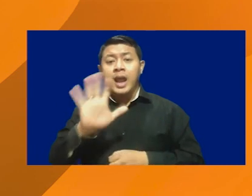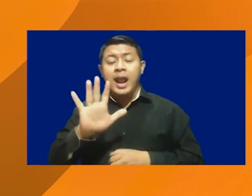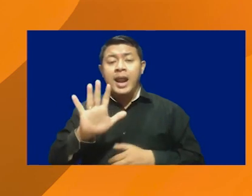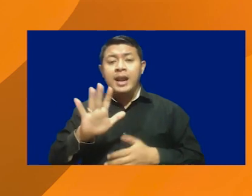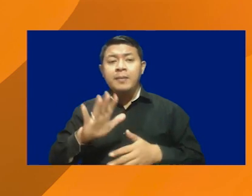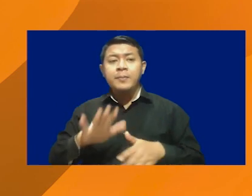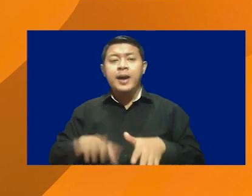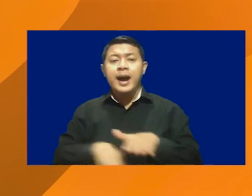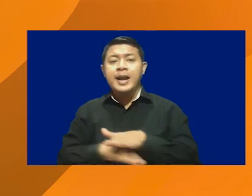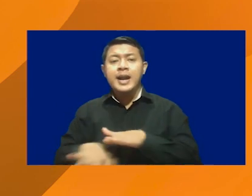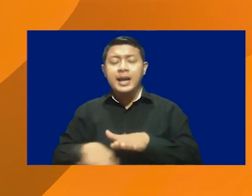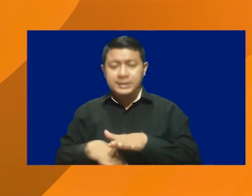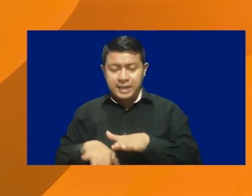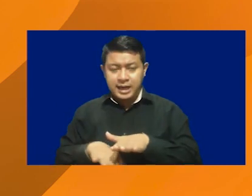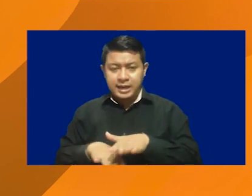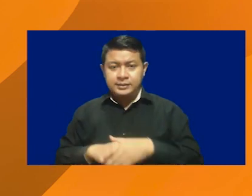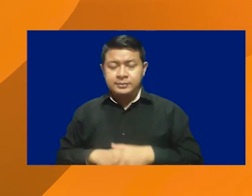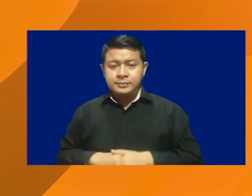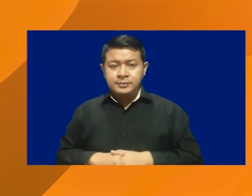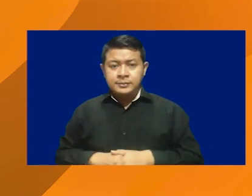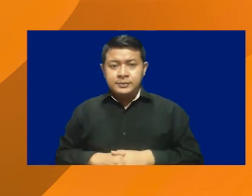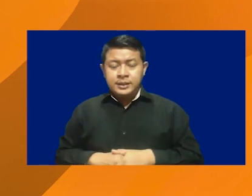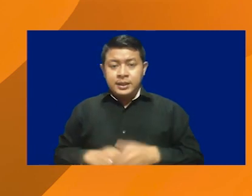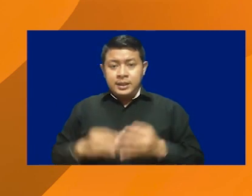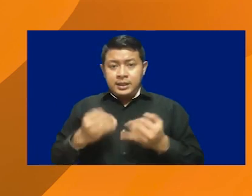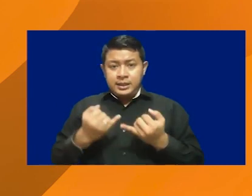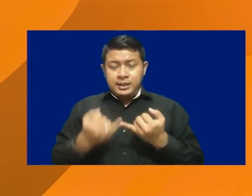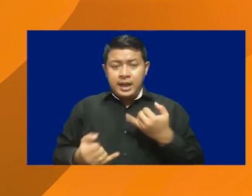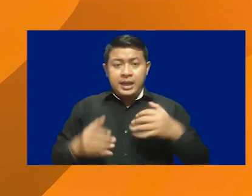tidak mendapatkan kebutuhan lima dasar psikis tadi.